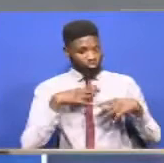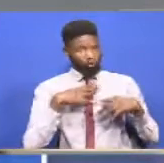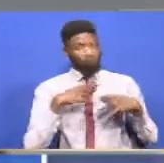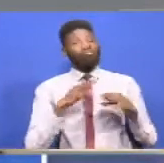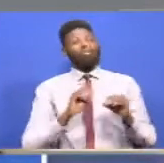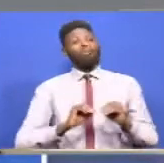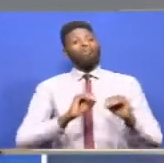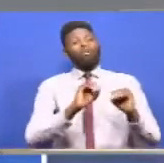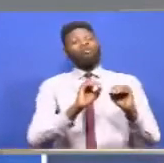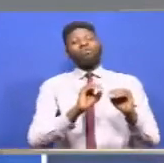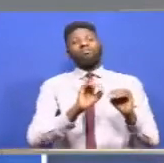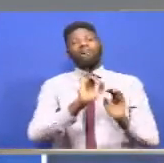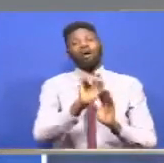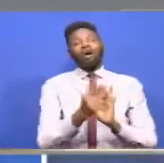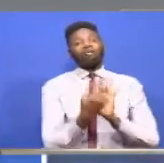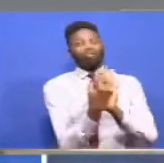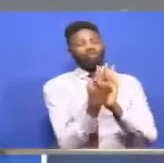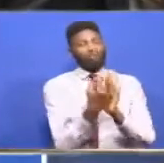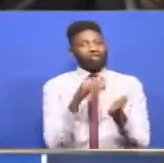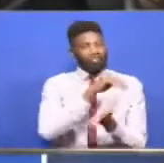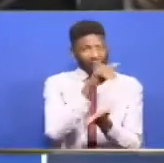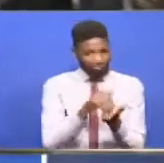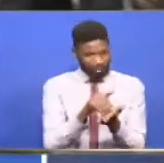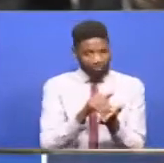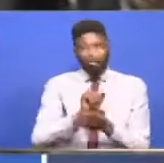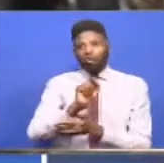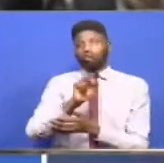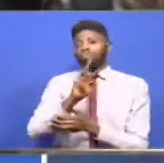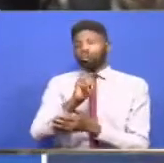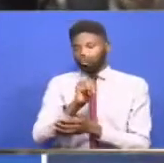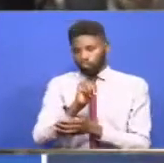where the 15 positives are.